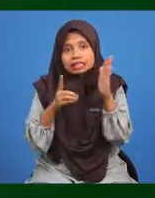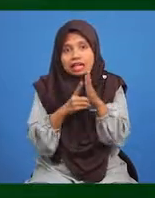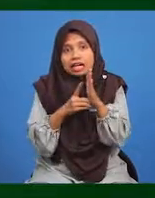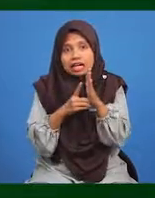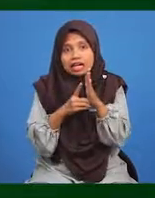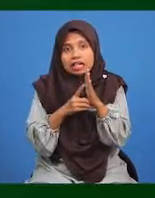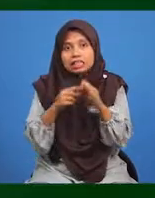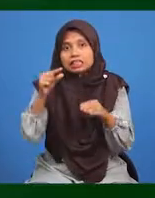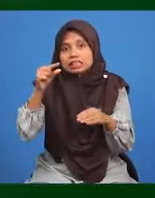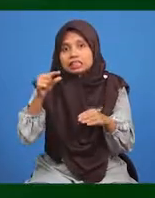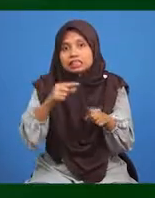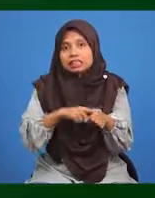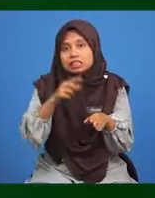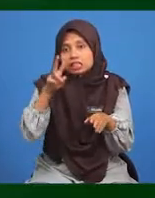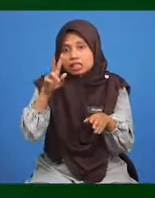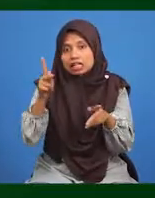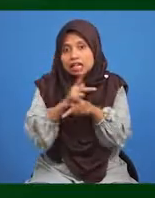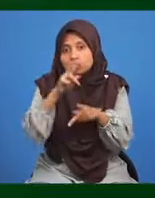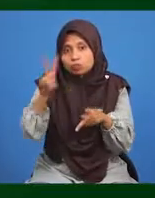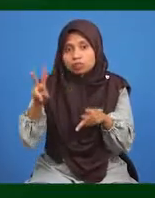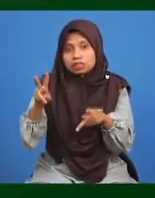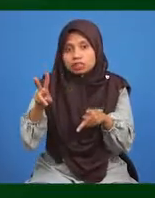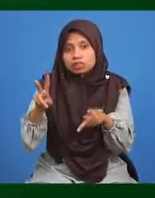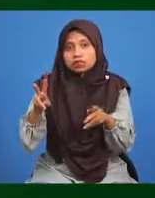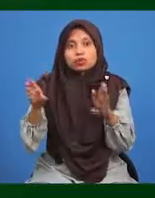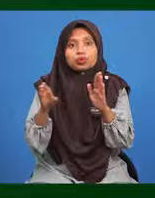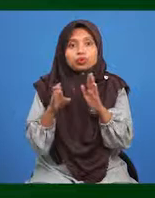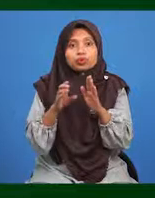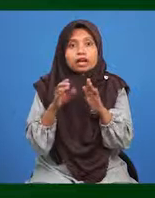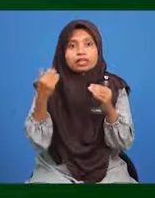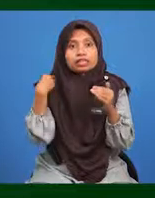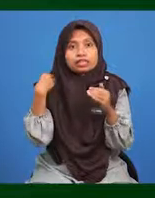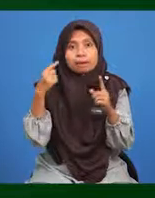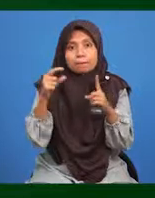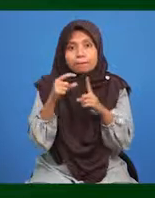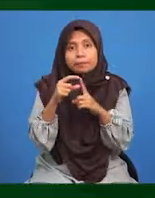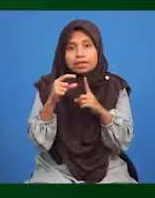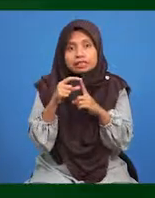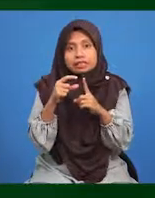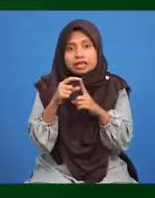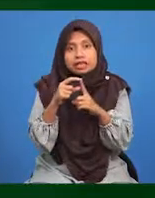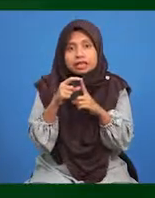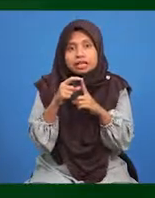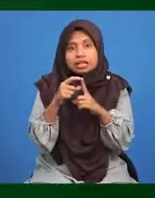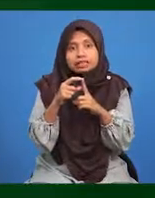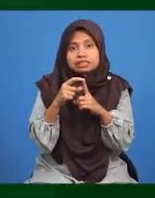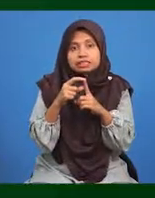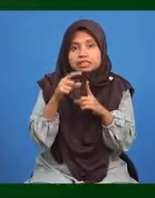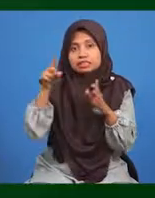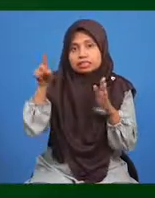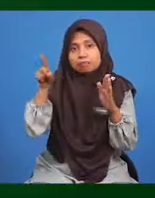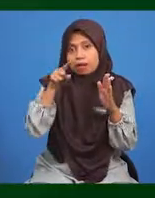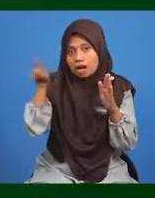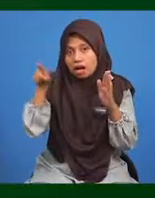yang digandakan. Untuk pengetahuan murid-murid, semua kata ganda separa